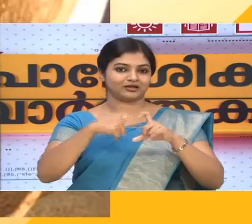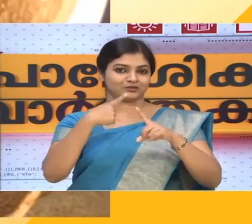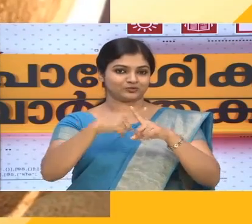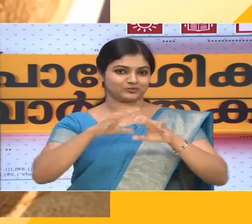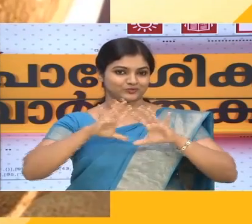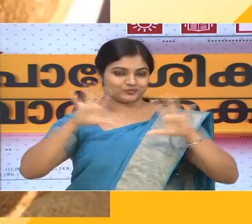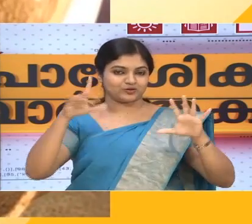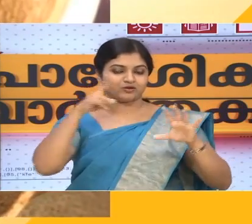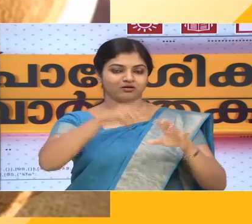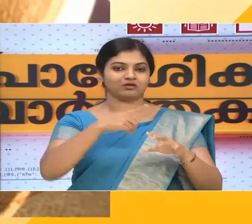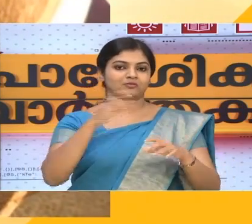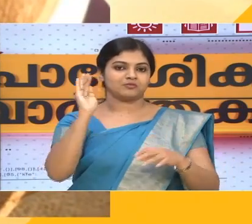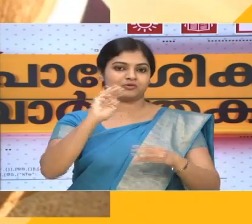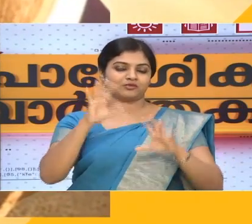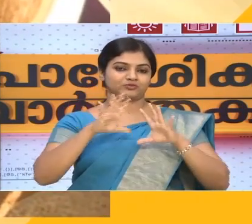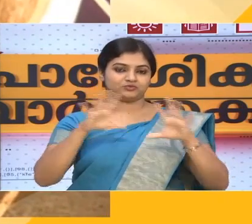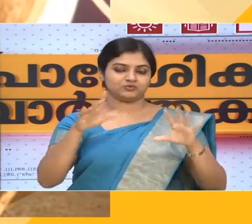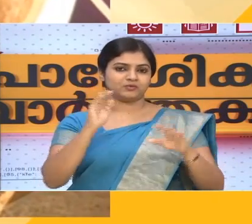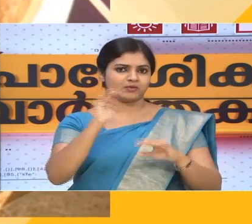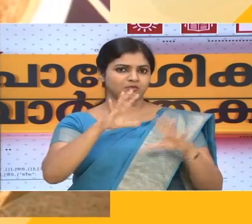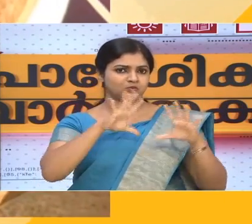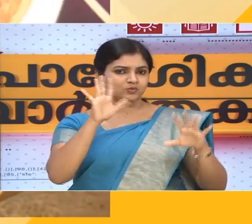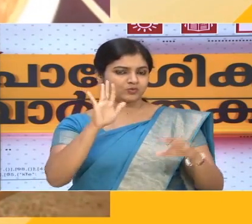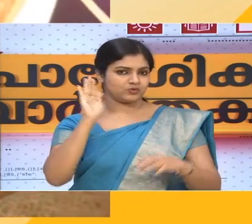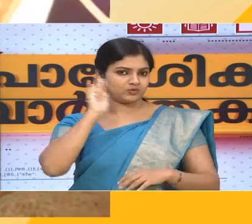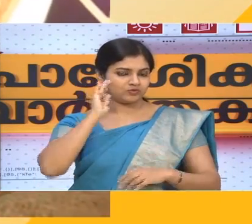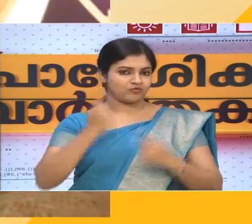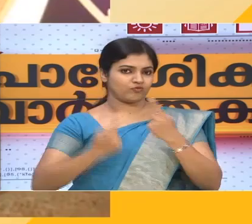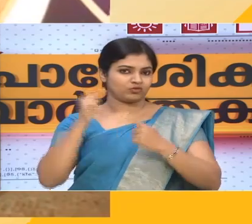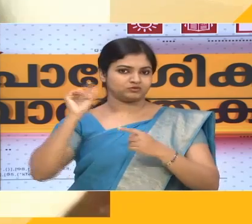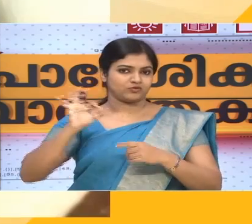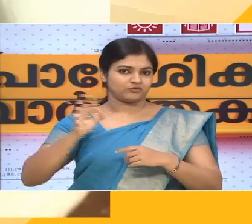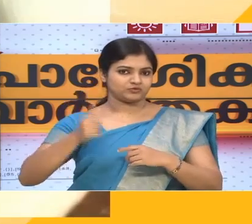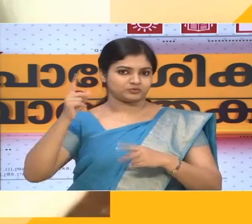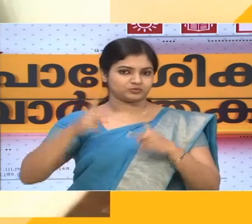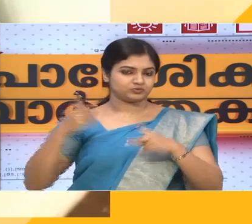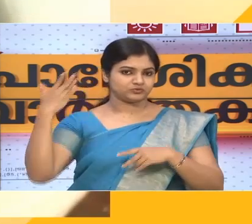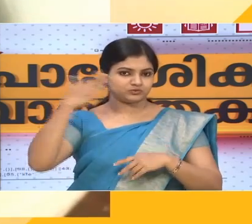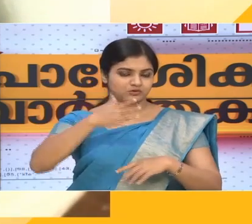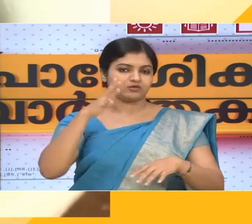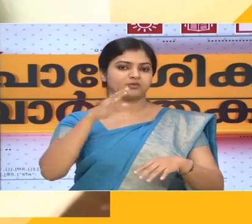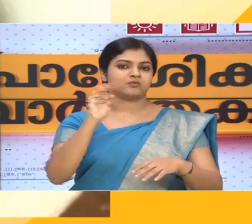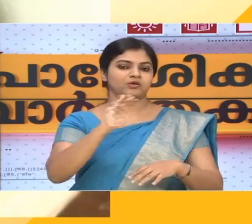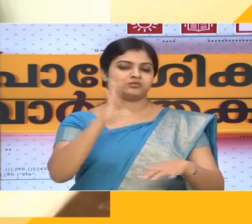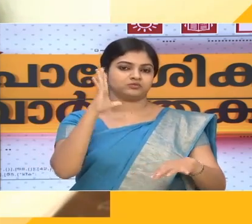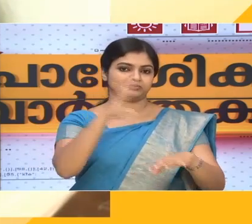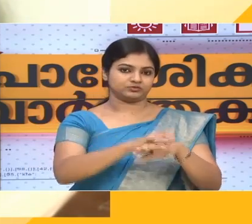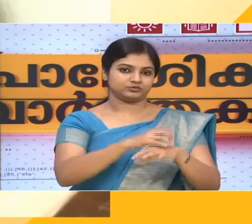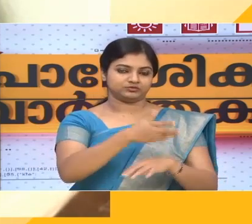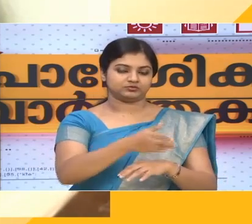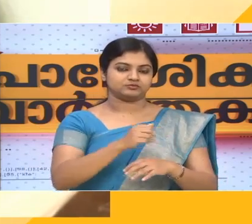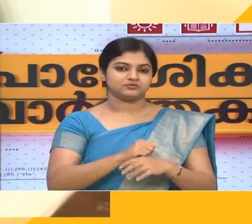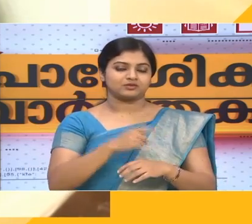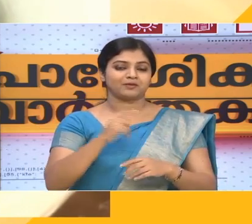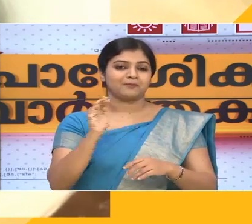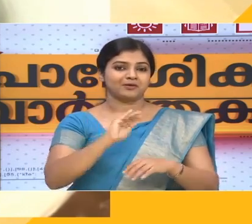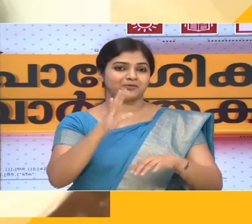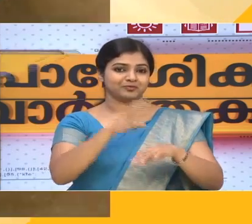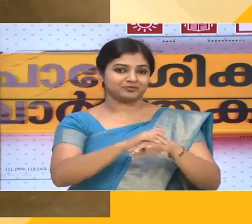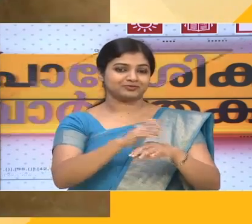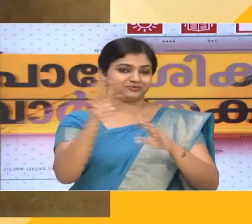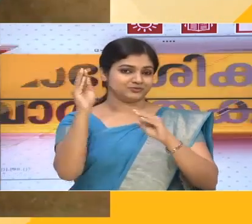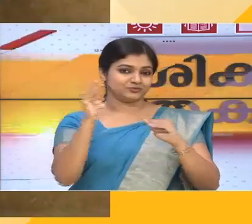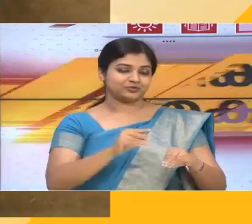നടത്തിയത്. വിവരത്തെ തുടർന്ന് വനപാലകർ പരിശോധനയ്ക്കെത്തി പാമ്പുകളെ പിടികൂടുകയായിരുന്നു. പാമ്പുപിടുത്തക്കാരനായ മലപ്പുറം സ്വദേശി